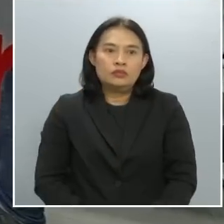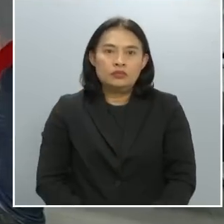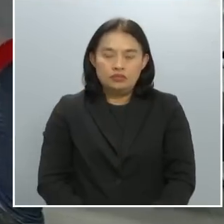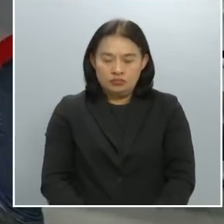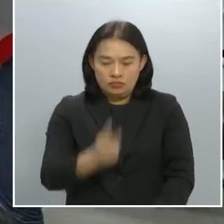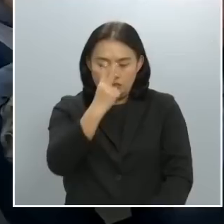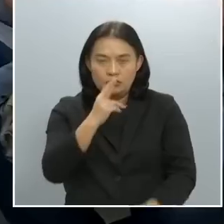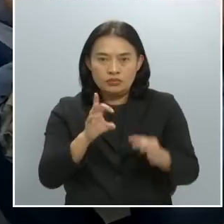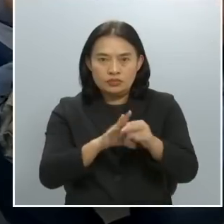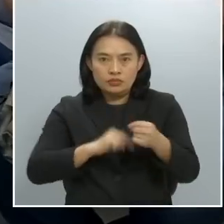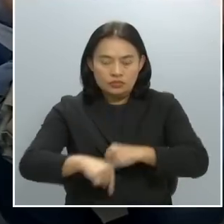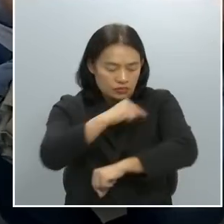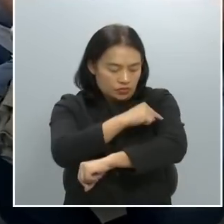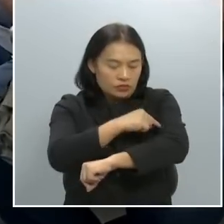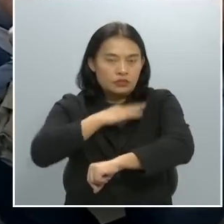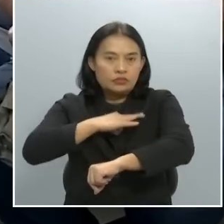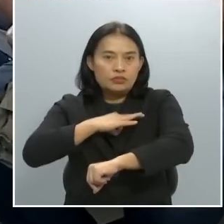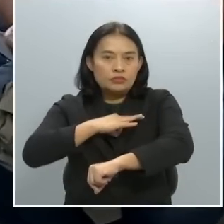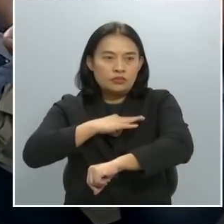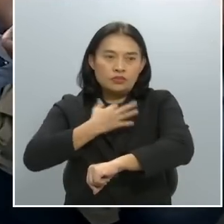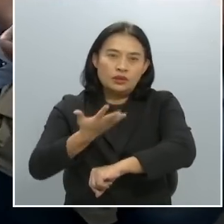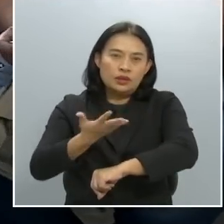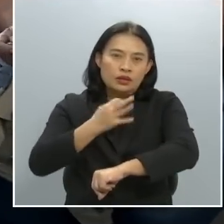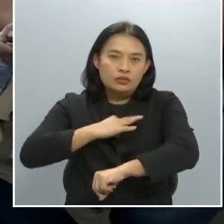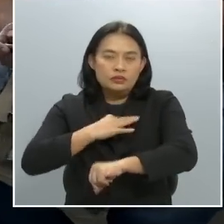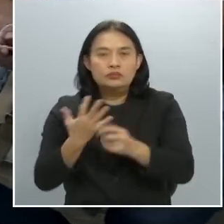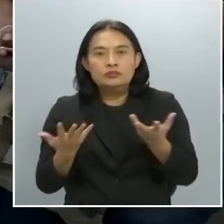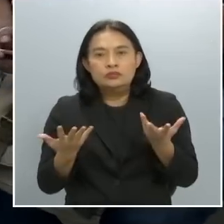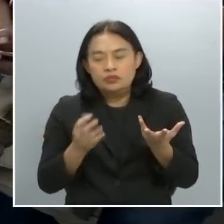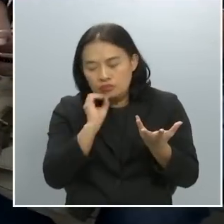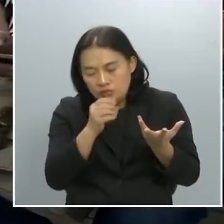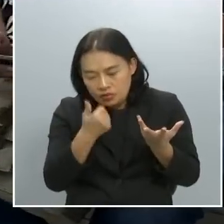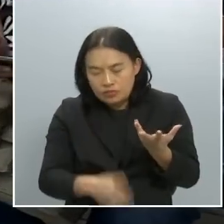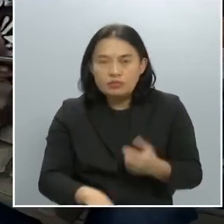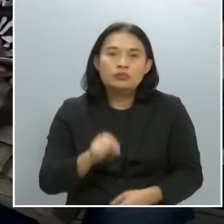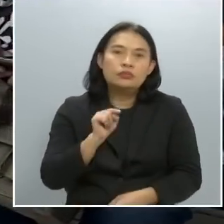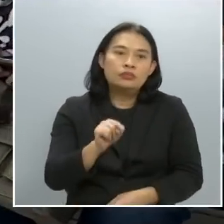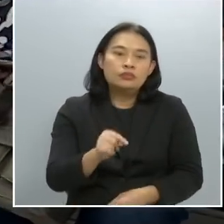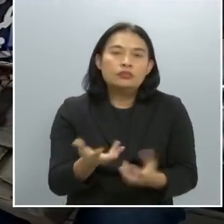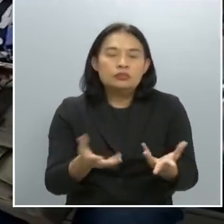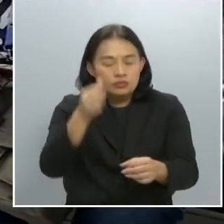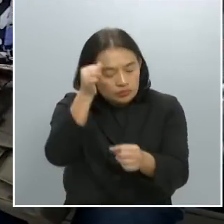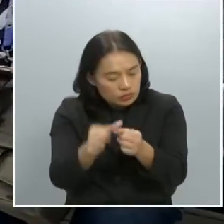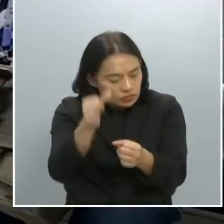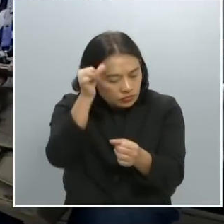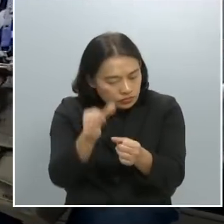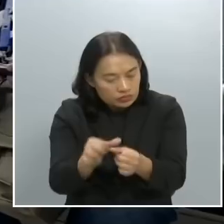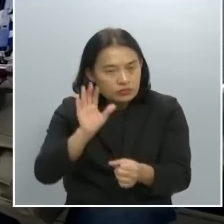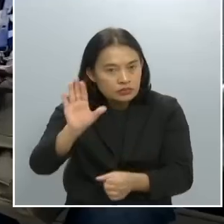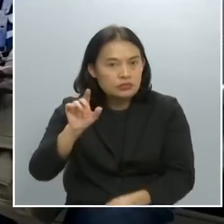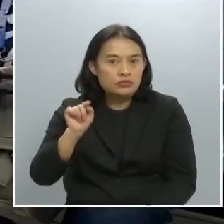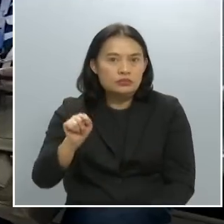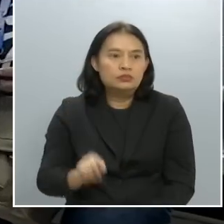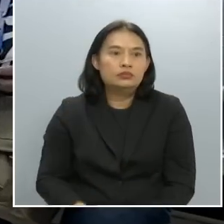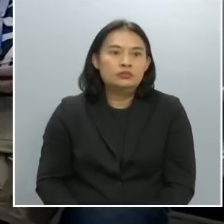สักรู้สึกคือน้องบอกว่ามันบรรยายไม่ถูกนะคะมันจำมันทำให้เขานึกถึงเหตุการณ์นั้นขึ้นมาล